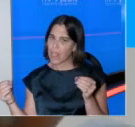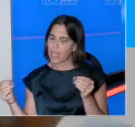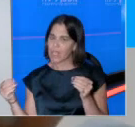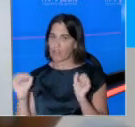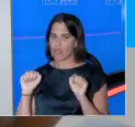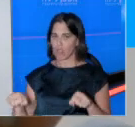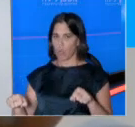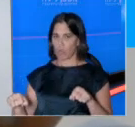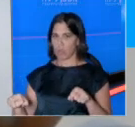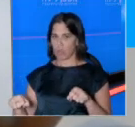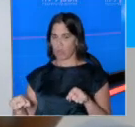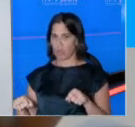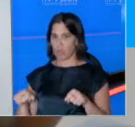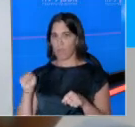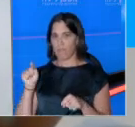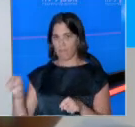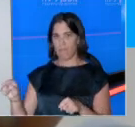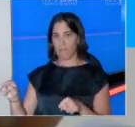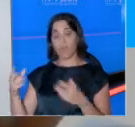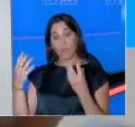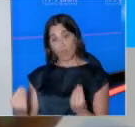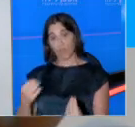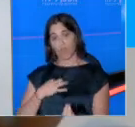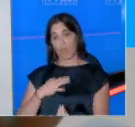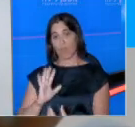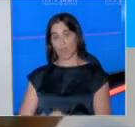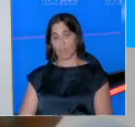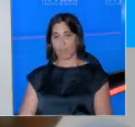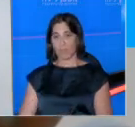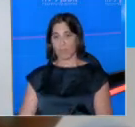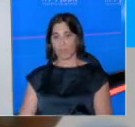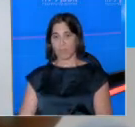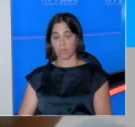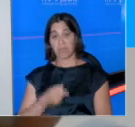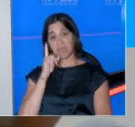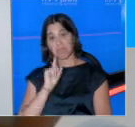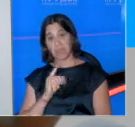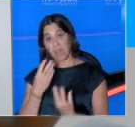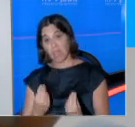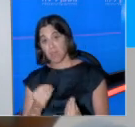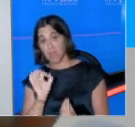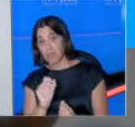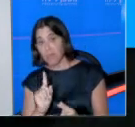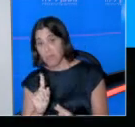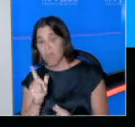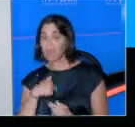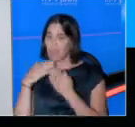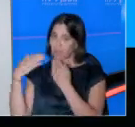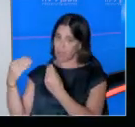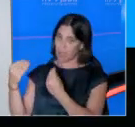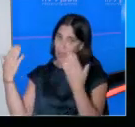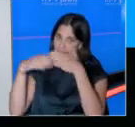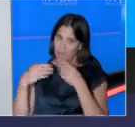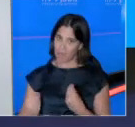את השלטון, וזה טוב מבחינתנו. אני לא יודע טוב מבחינת מי, אבל תודה רבה לך, ז'אבר, שיהיה